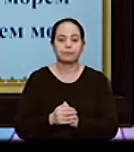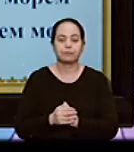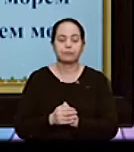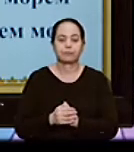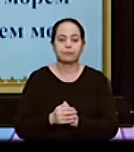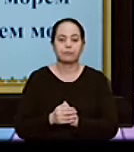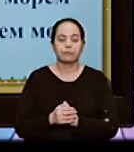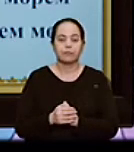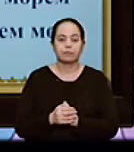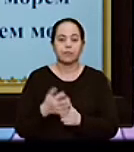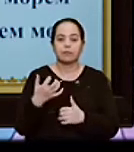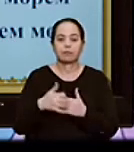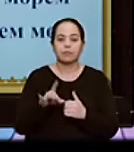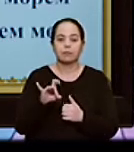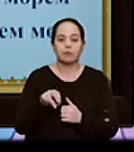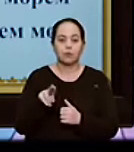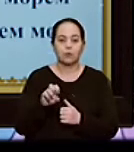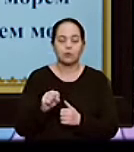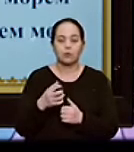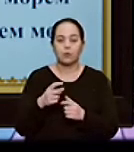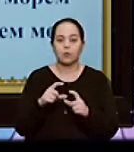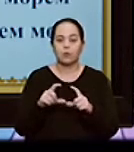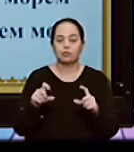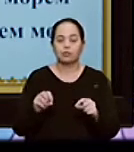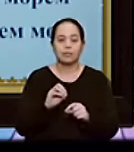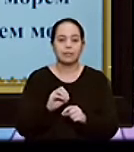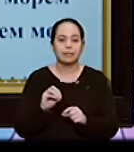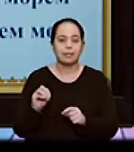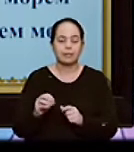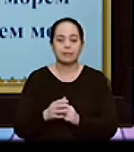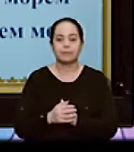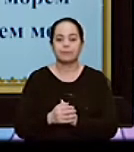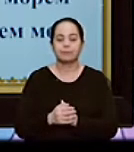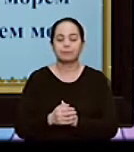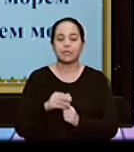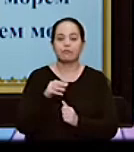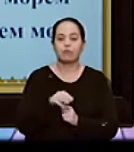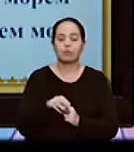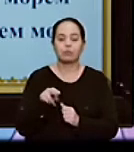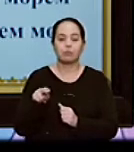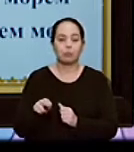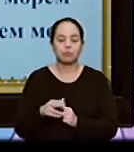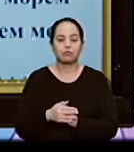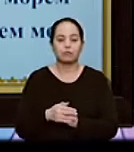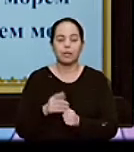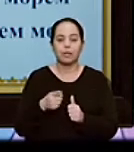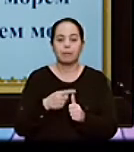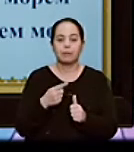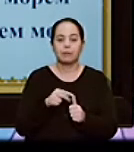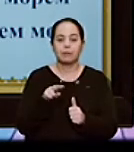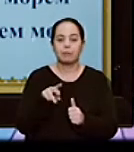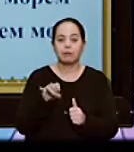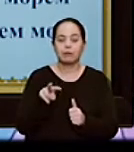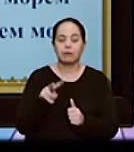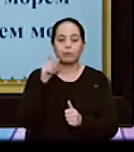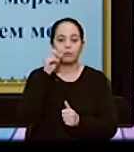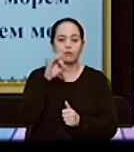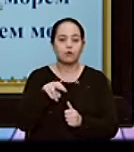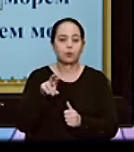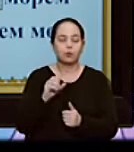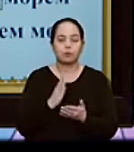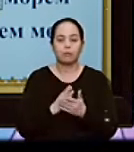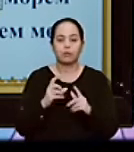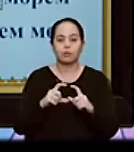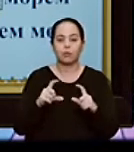в среднем роде – окончание «ее». В творительном падеже имена прилагательные мужского рода имеют